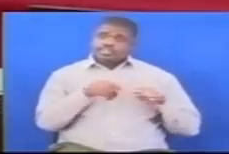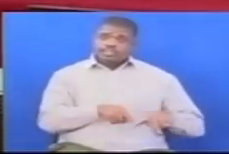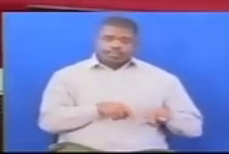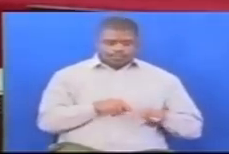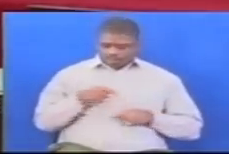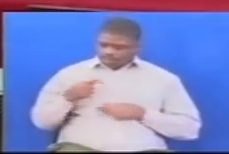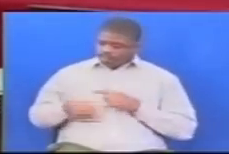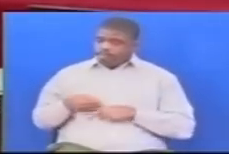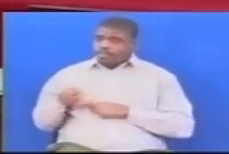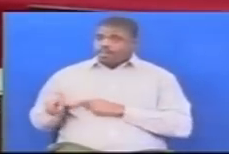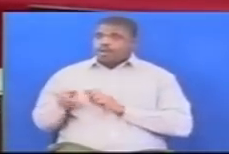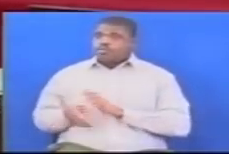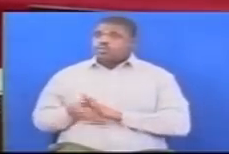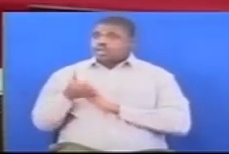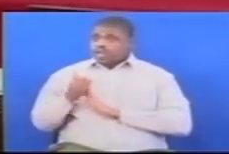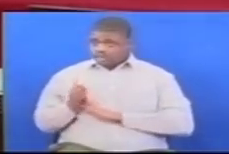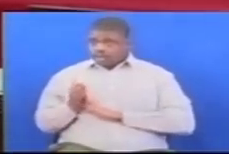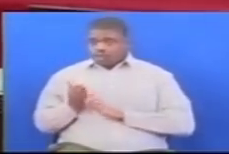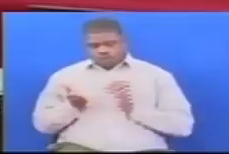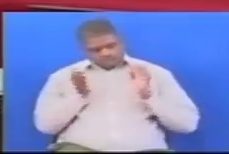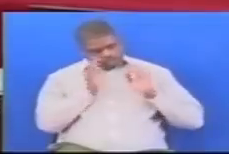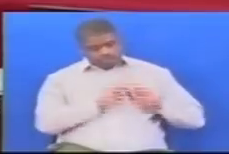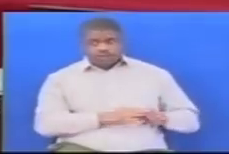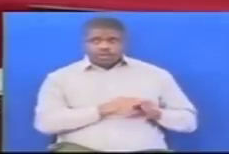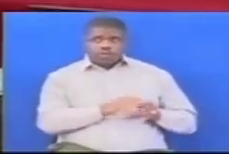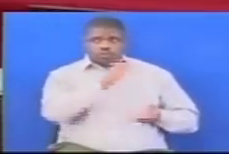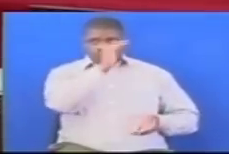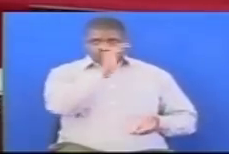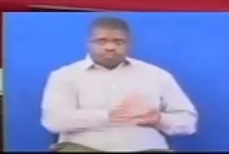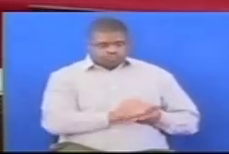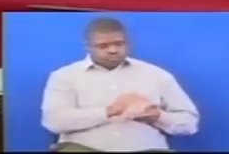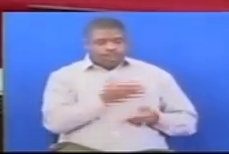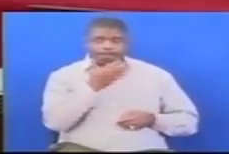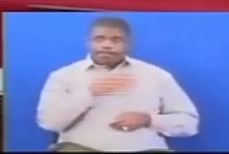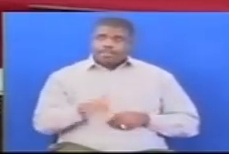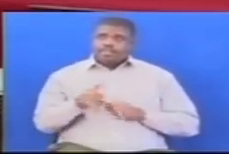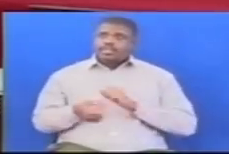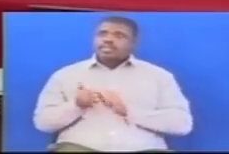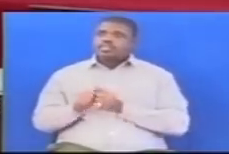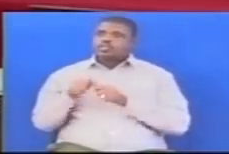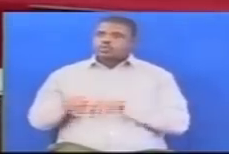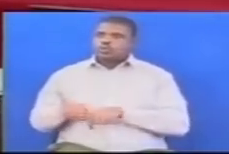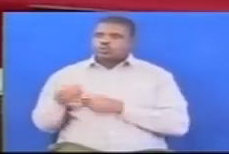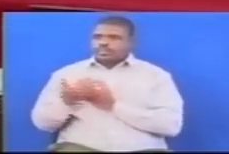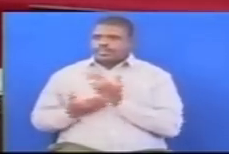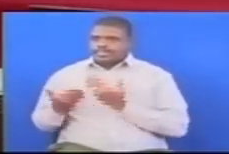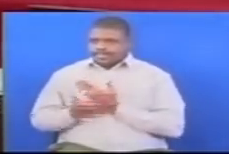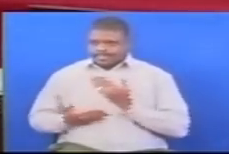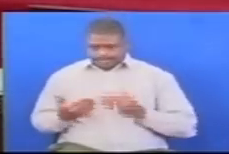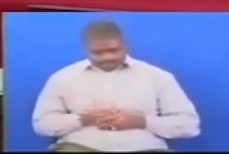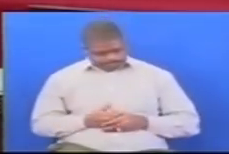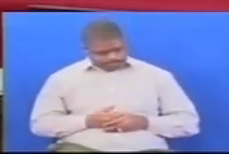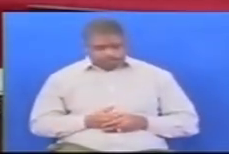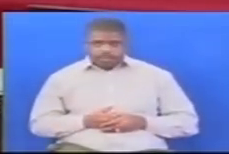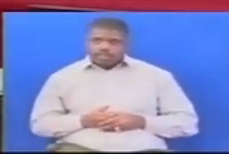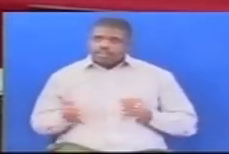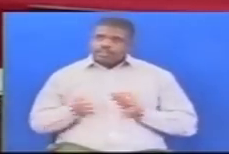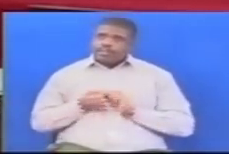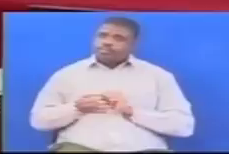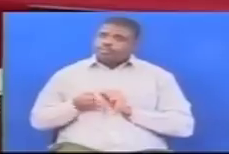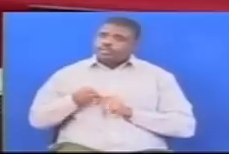huu utakapoanza na utakamilika utapunguza sana kasi ya maji hapa nchini. Sasa pamoja na kwamba swala hili